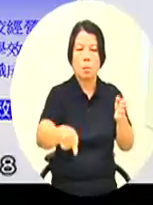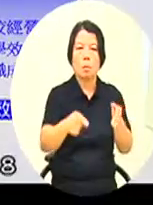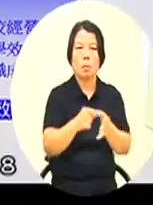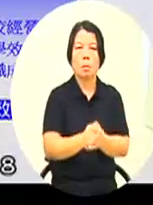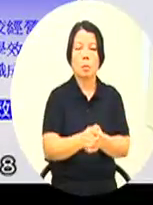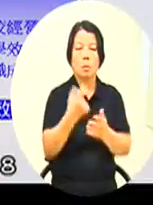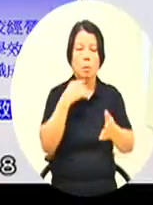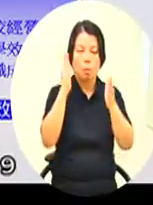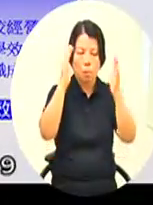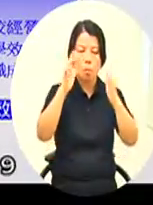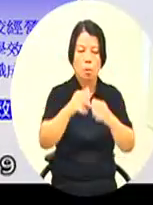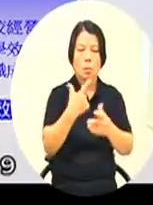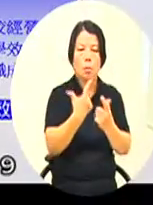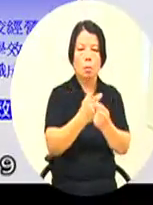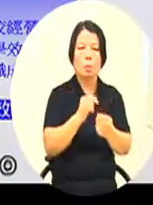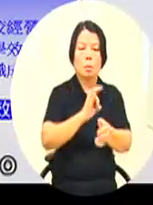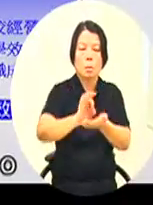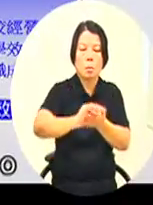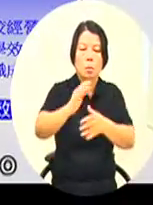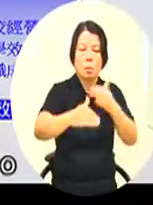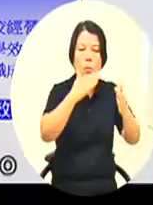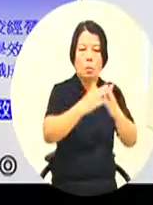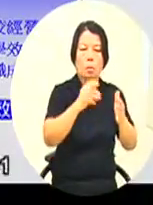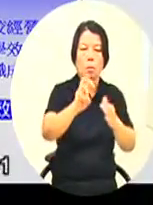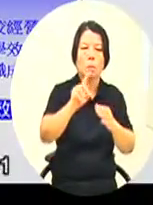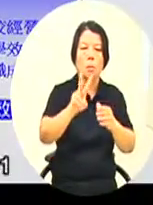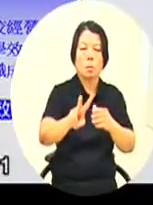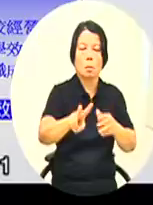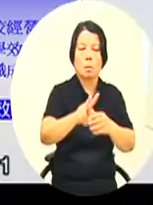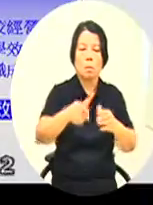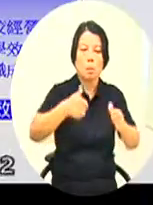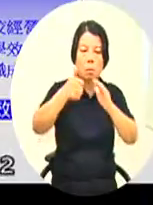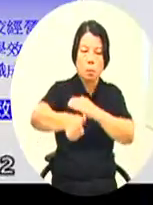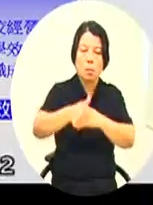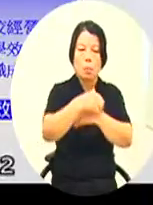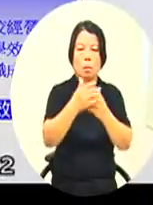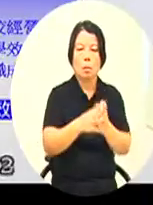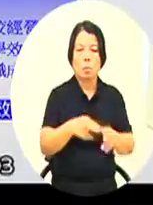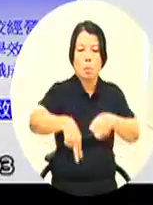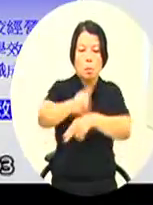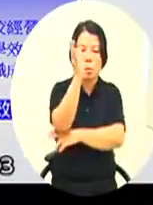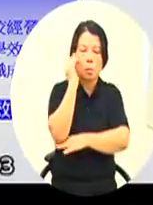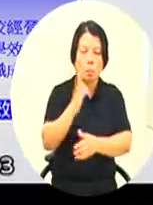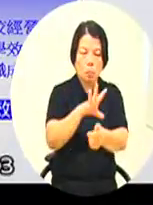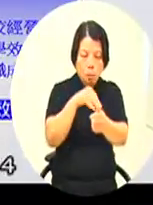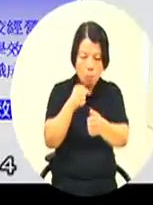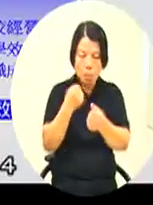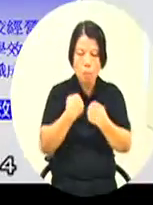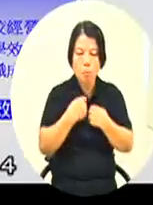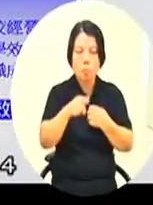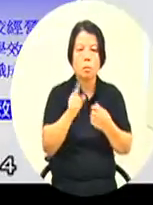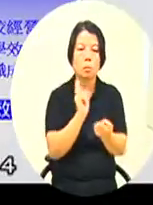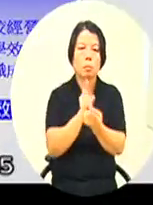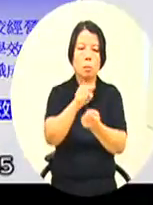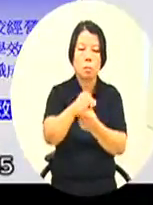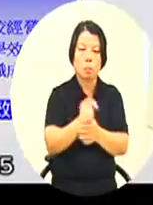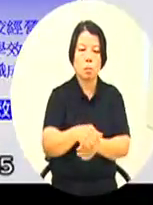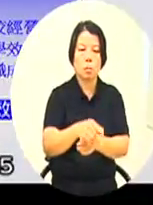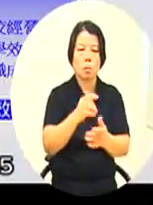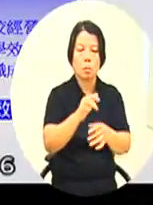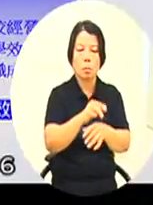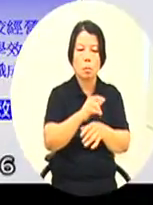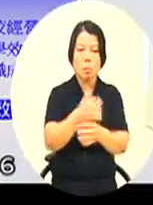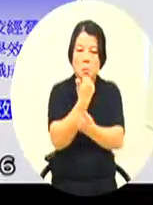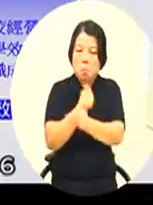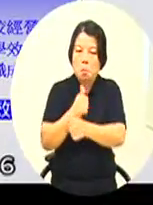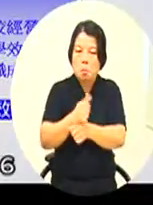们正式有23位后用校长到本局跟所属单位进行行政实习，这个对他们的历练真能跟效